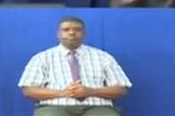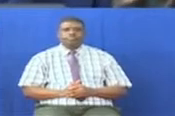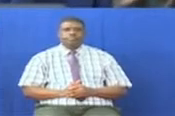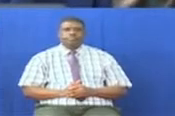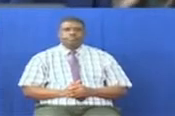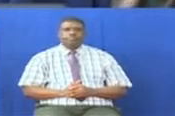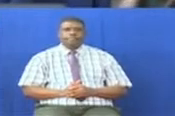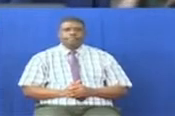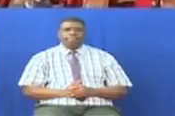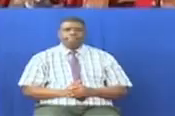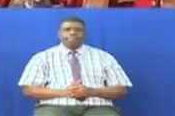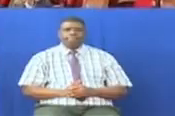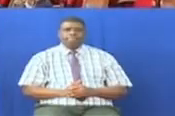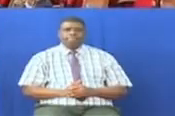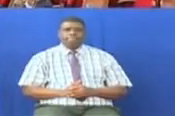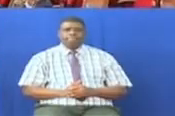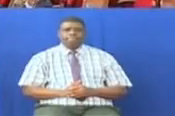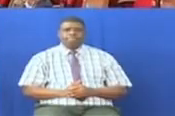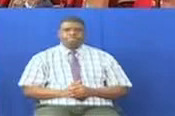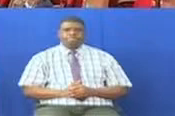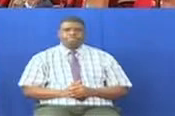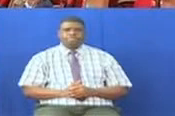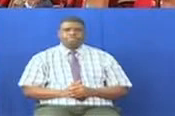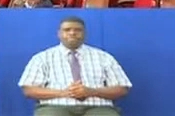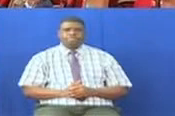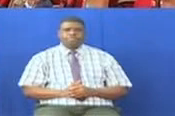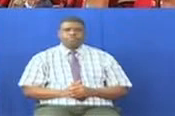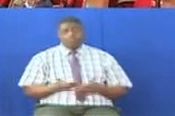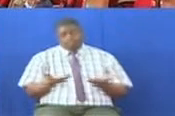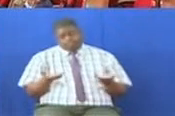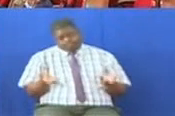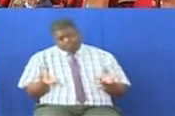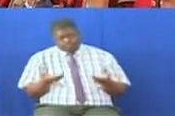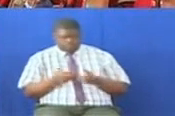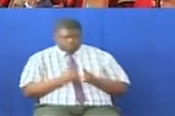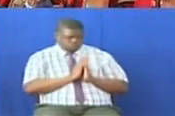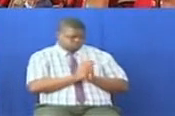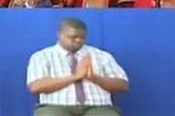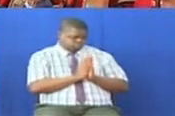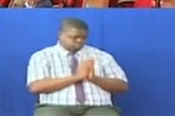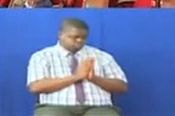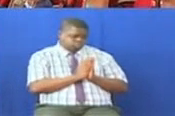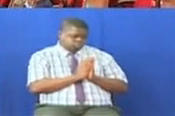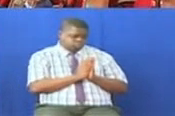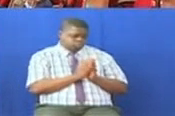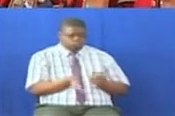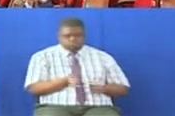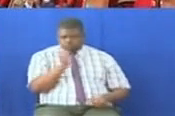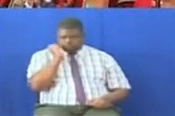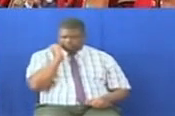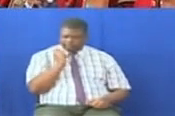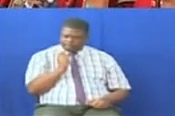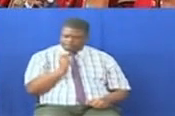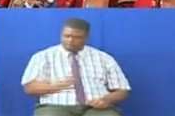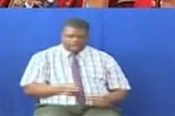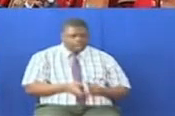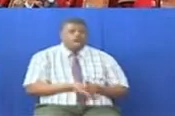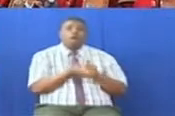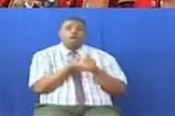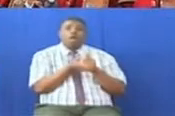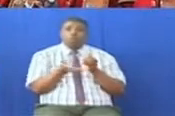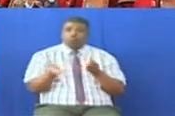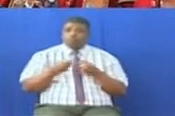Nakushukuru Mheshimiwa Naibu Spika kwa kunipa nafasi ya kuchangia taarifa ya kamati ya laki inayoishia kwa mwaka wa